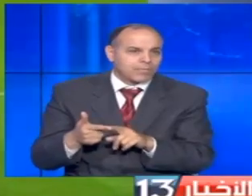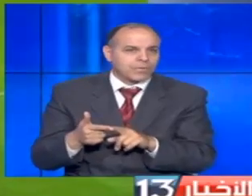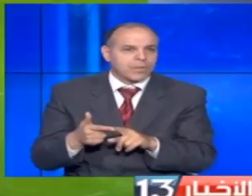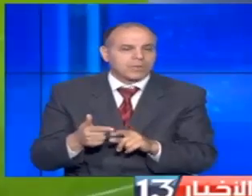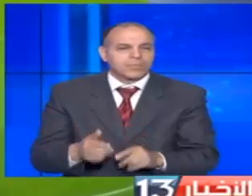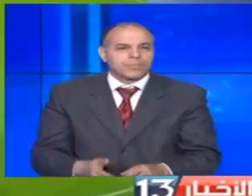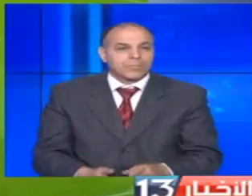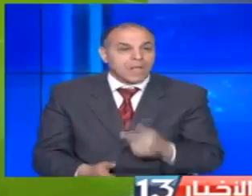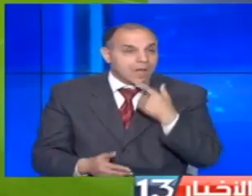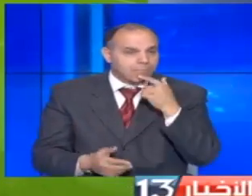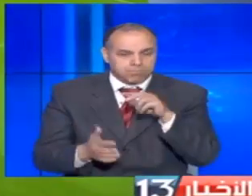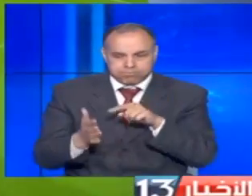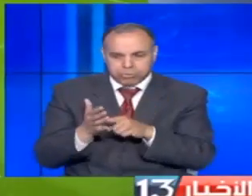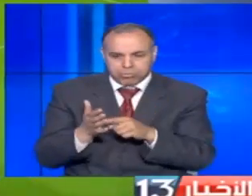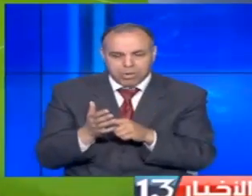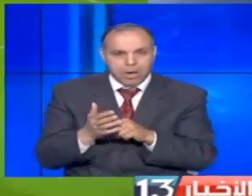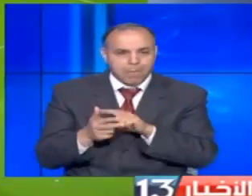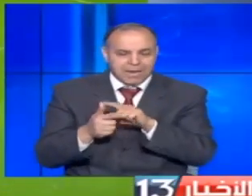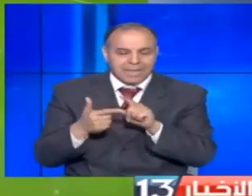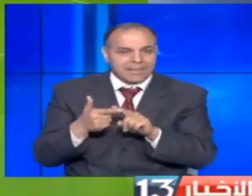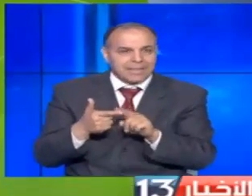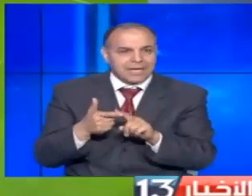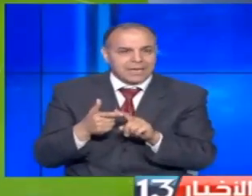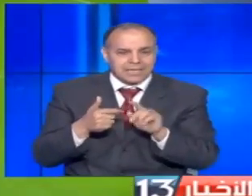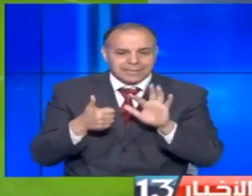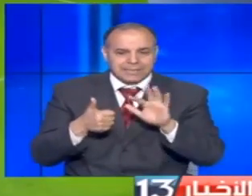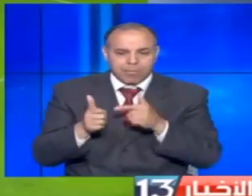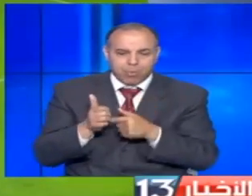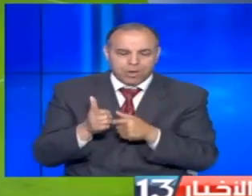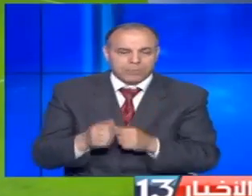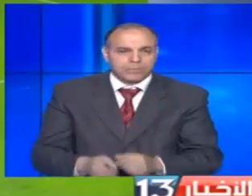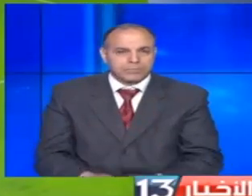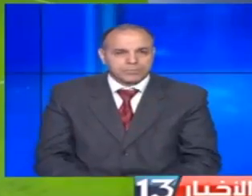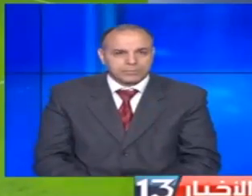الفرشان ليرفع رصيده في المركز الثاني الى ست